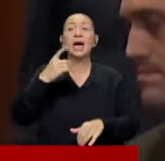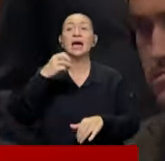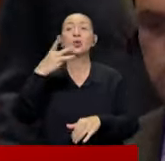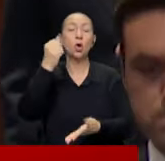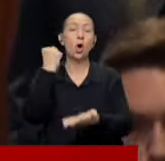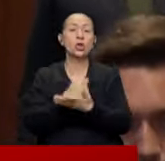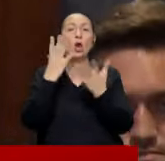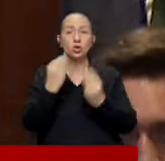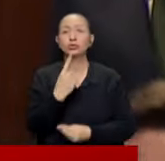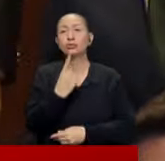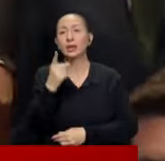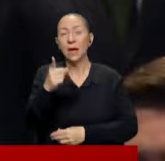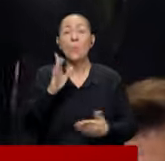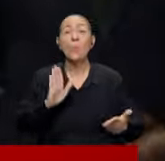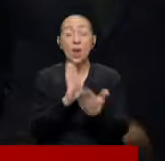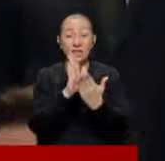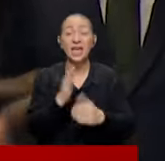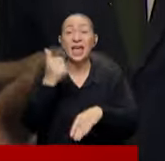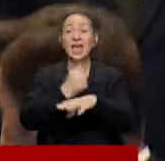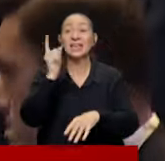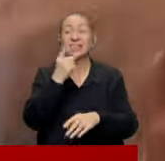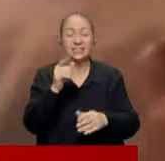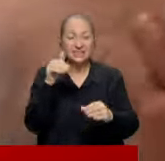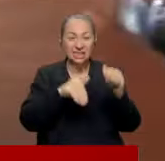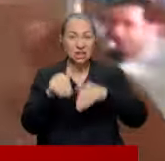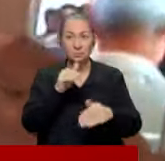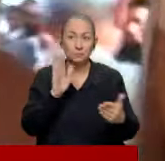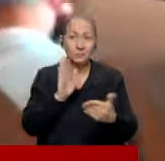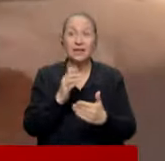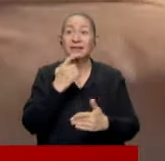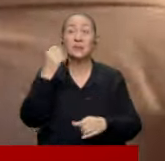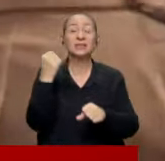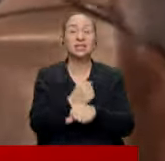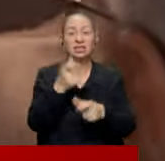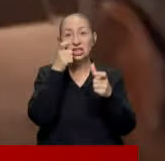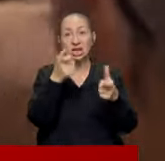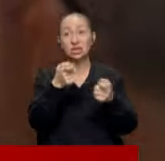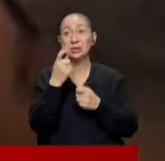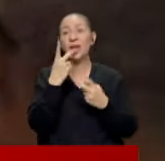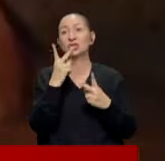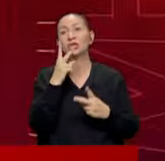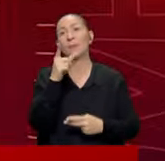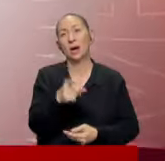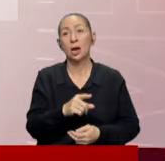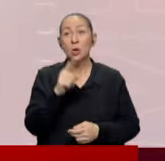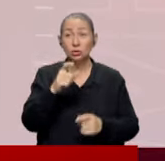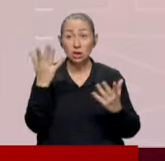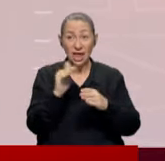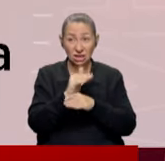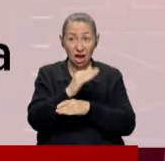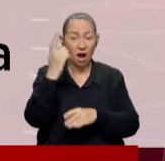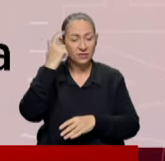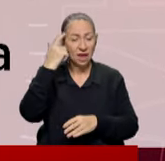Erdoğan'ın onayıyla olduğunu söyledi. Muhalefet iktidarın seçim hamlesi derken Demirtaş'tan dikkat çekici bir açıklama geldi. Bunca